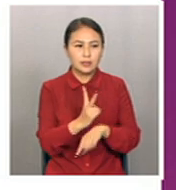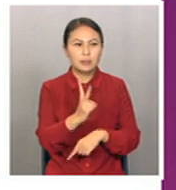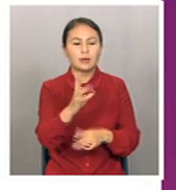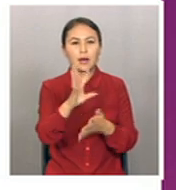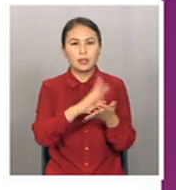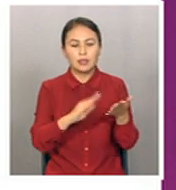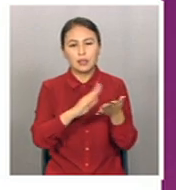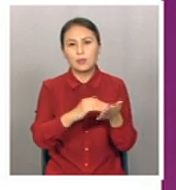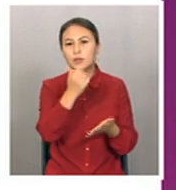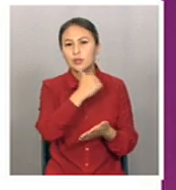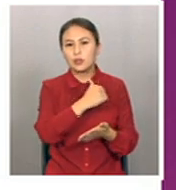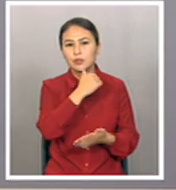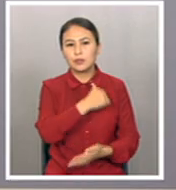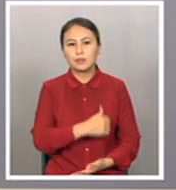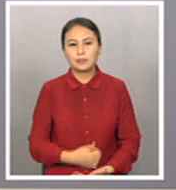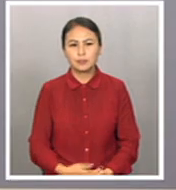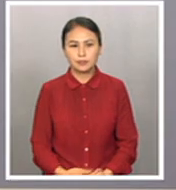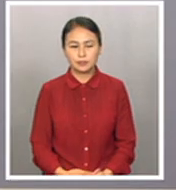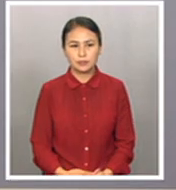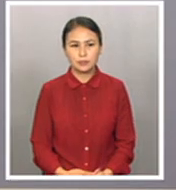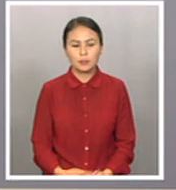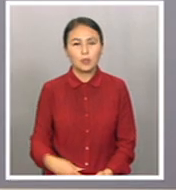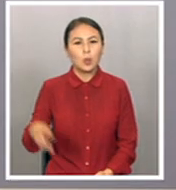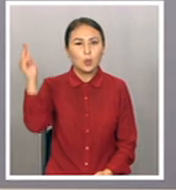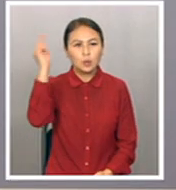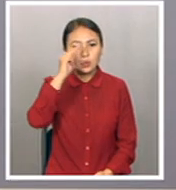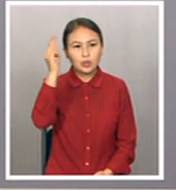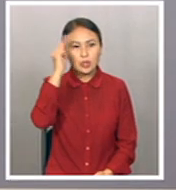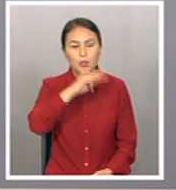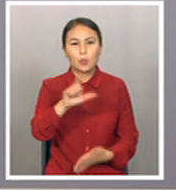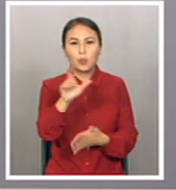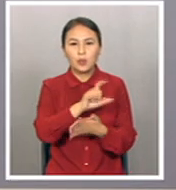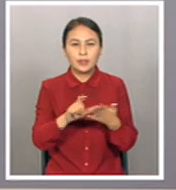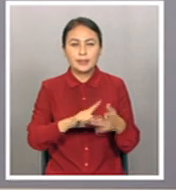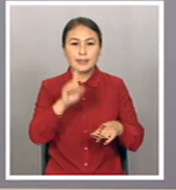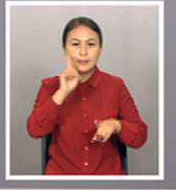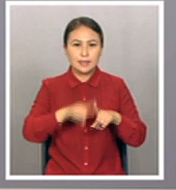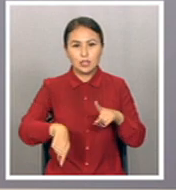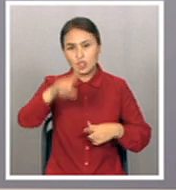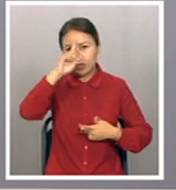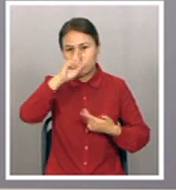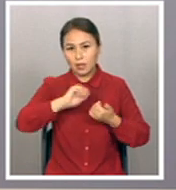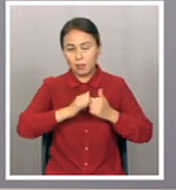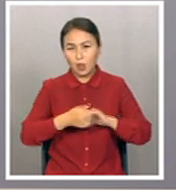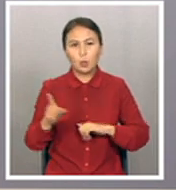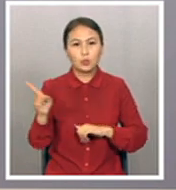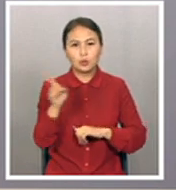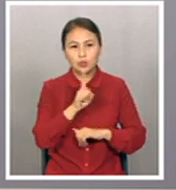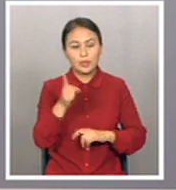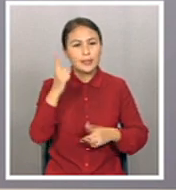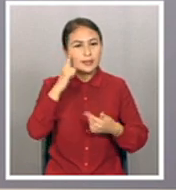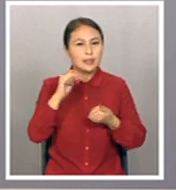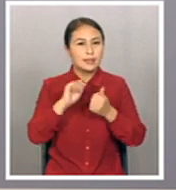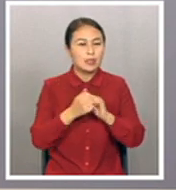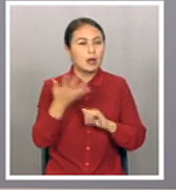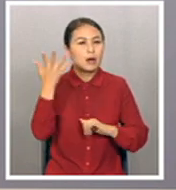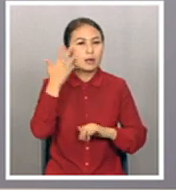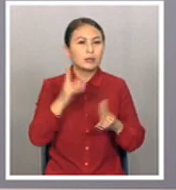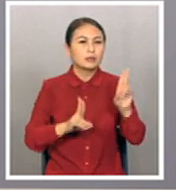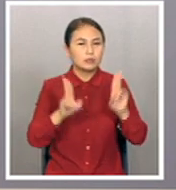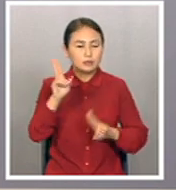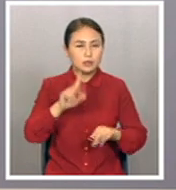рет қайталап тұрыңыз. Оқушылар, өлеңді тез жаттап алу үшін есте сақтау